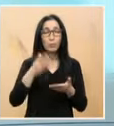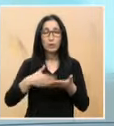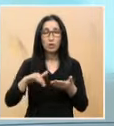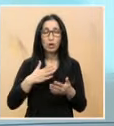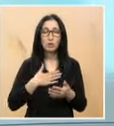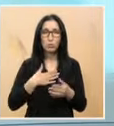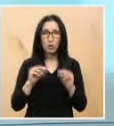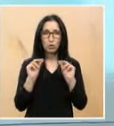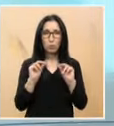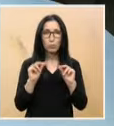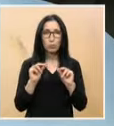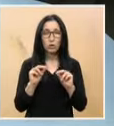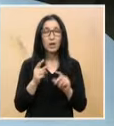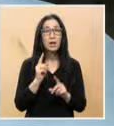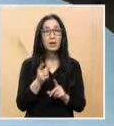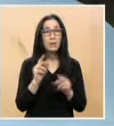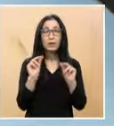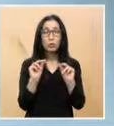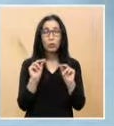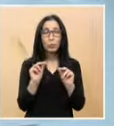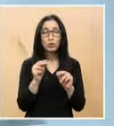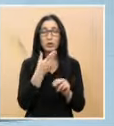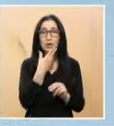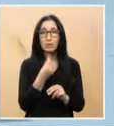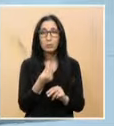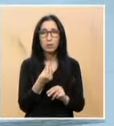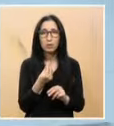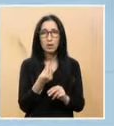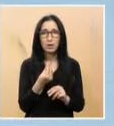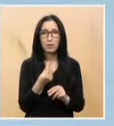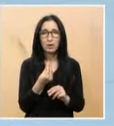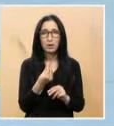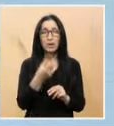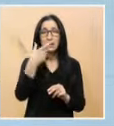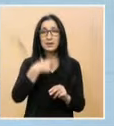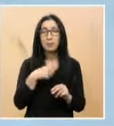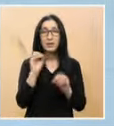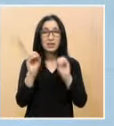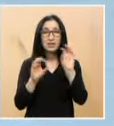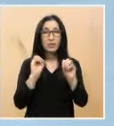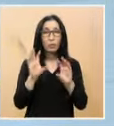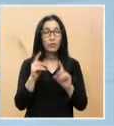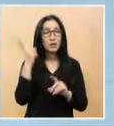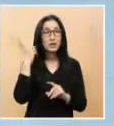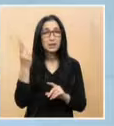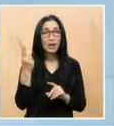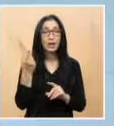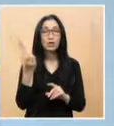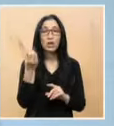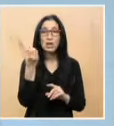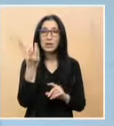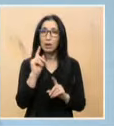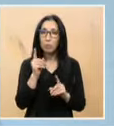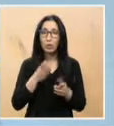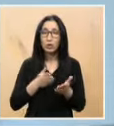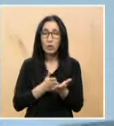част от нашето обучение. Децата трябва да го обучат да разпознава самите цветове и да знае, че на